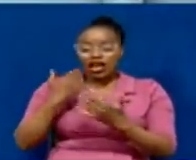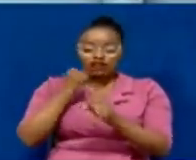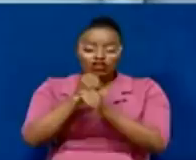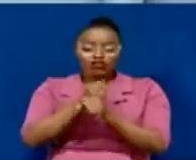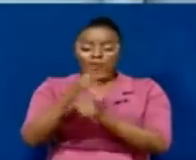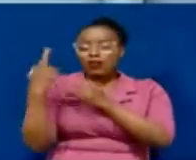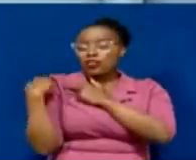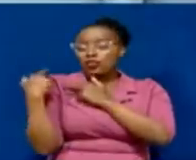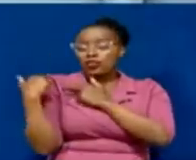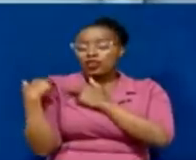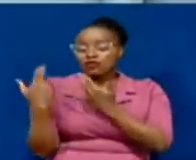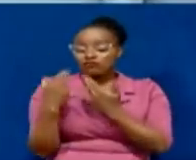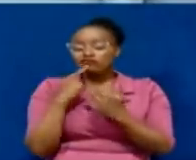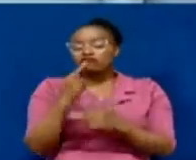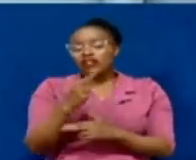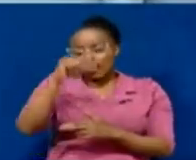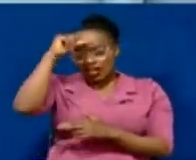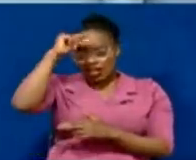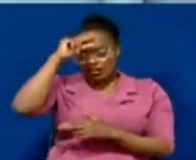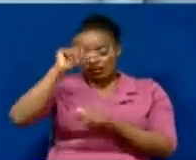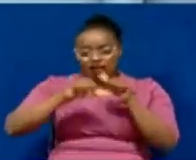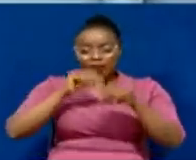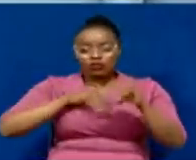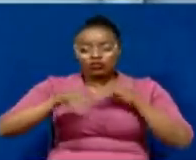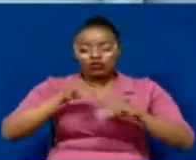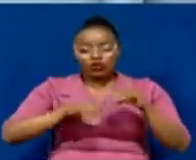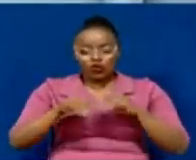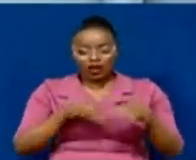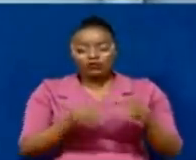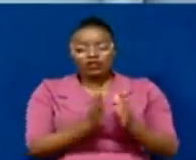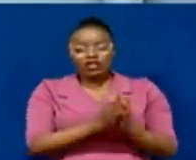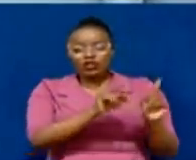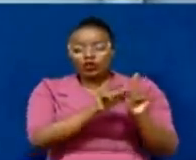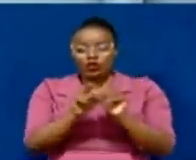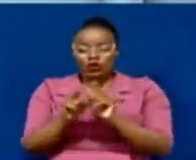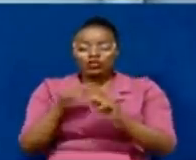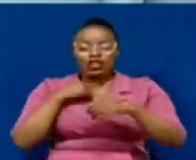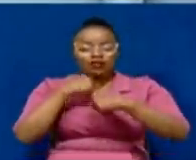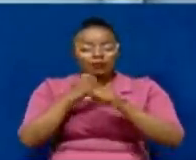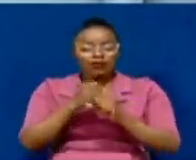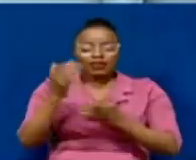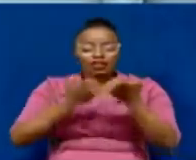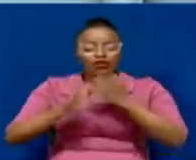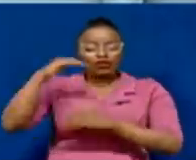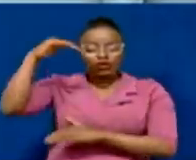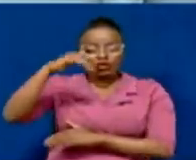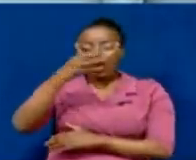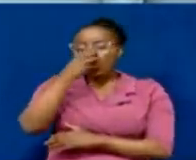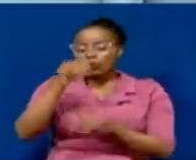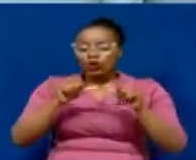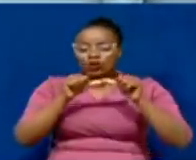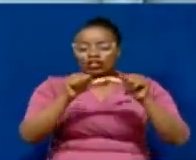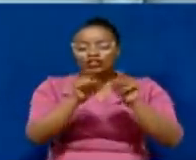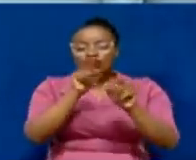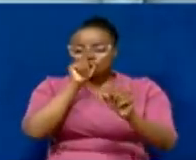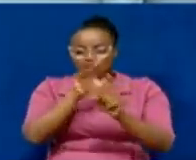wao wa kuikosoa serikali kuhusu ufisadi, uhalifu na kudorora kwa uchumi. Ruto aliendelea